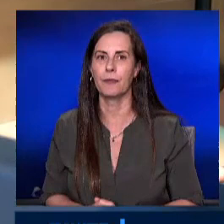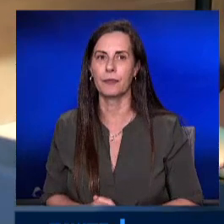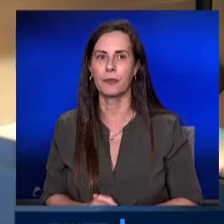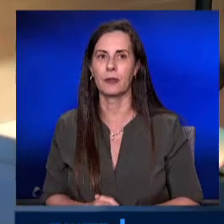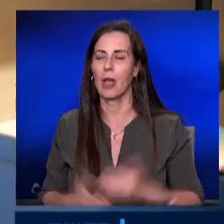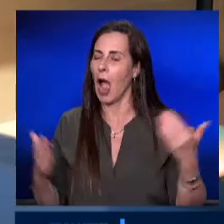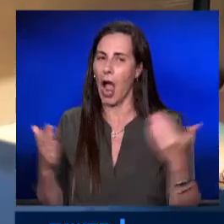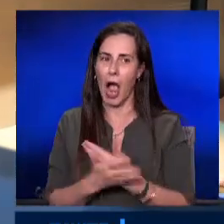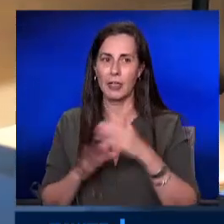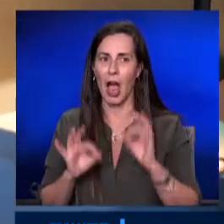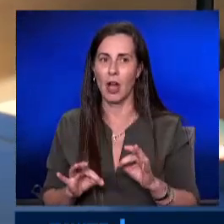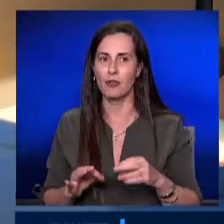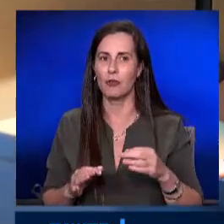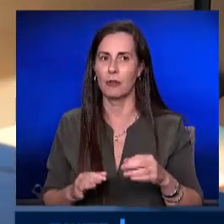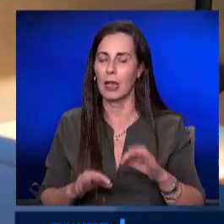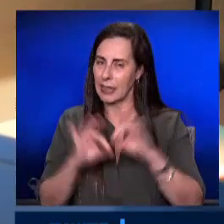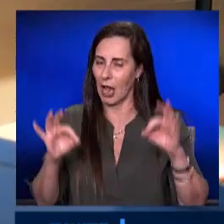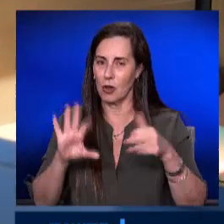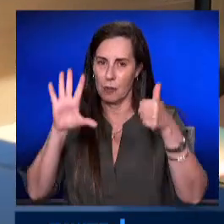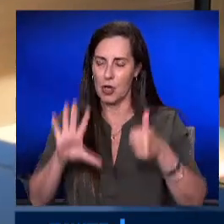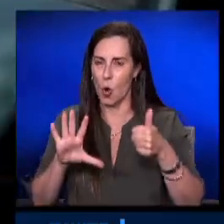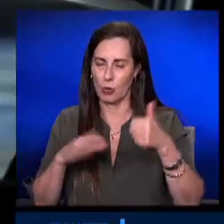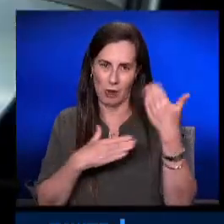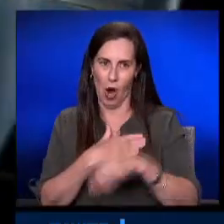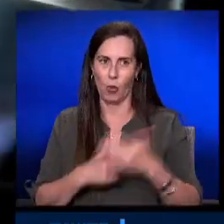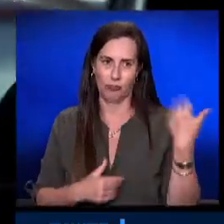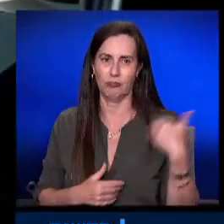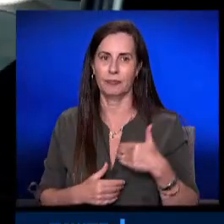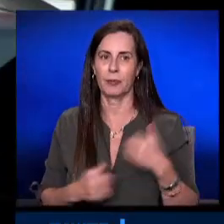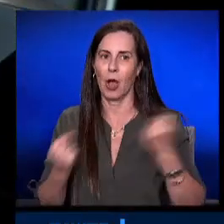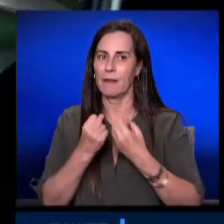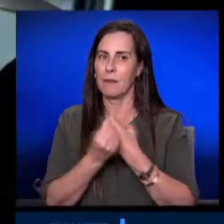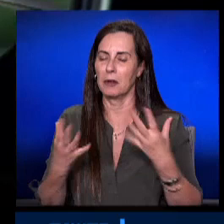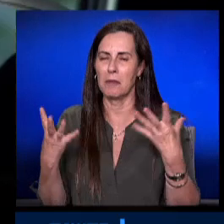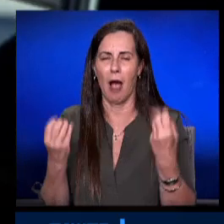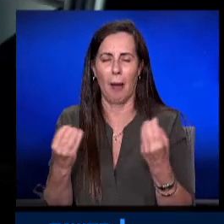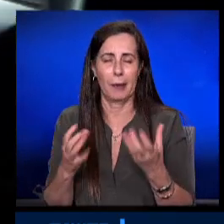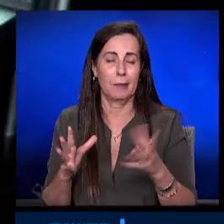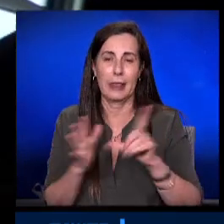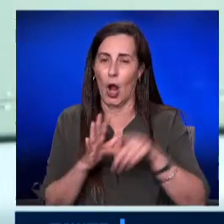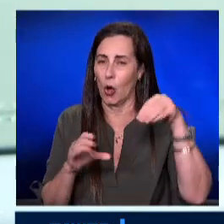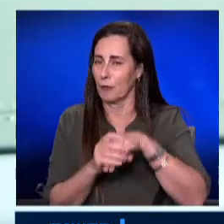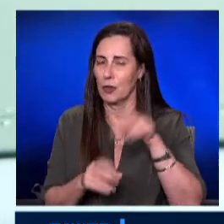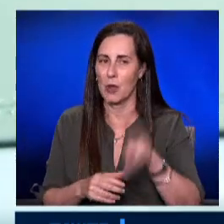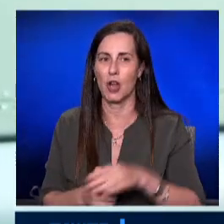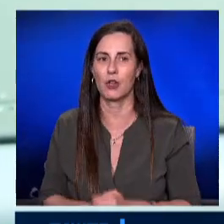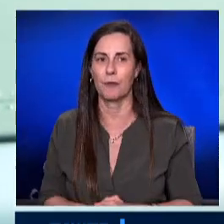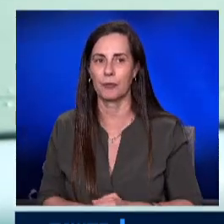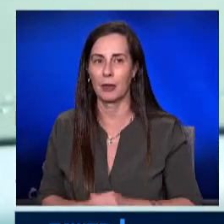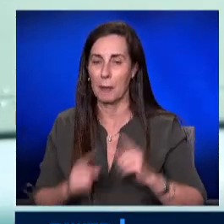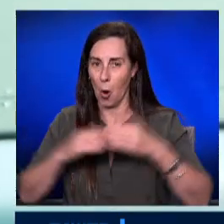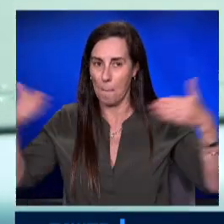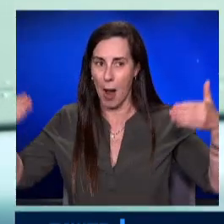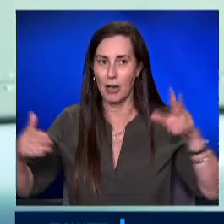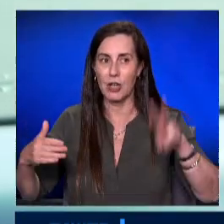חדש לחלוטין בארץ, השקנו אותו בחודש יוני האחרון. רכב מדהים, כמובן מלא בטכנולוגיה. כחליף למרות, יש